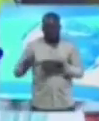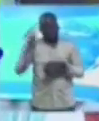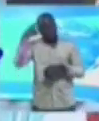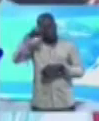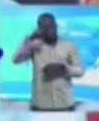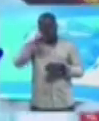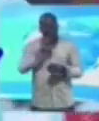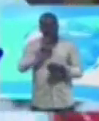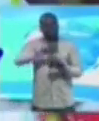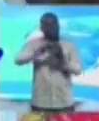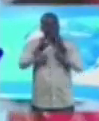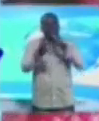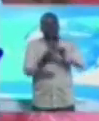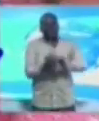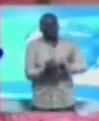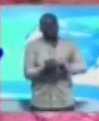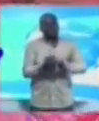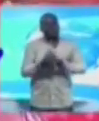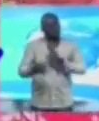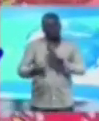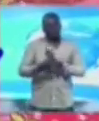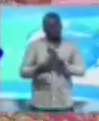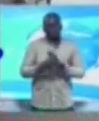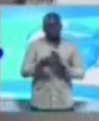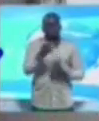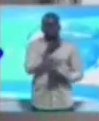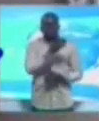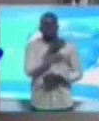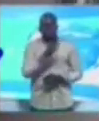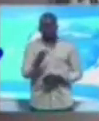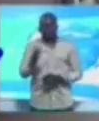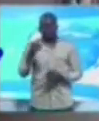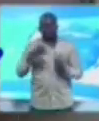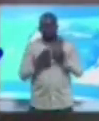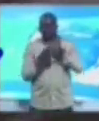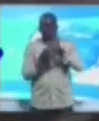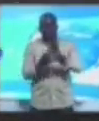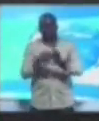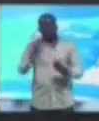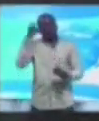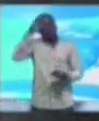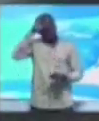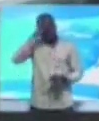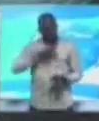la transformation structurelle de l'économie du Burkina, a indiqué l'hôte du jour.